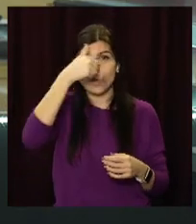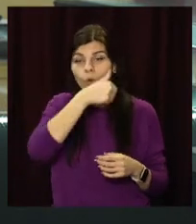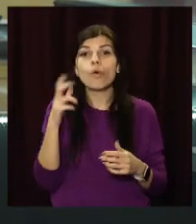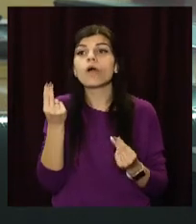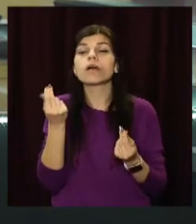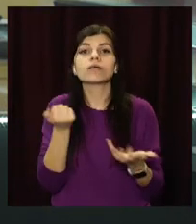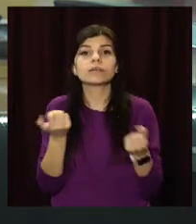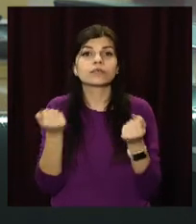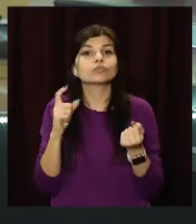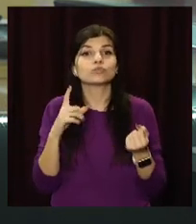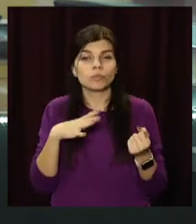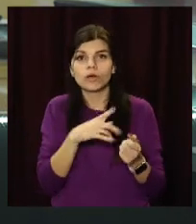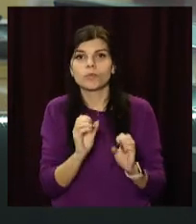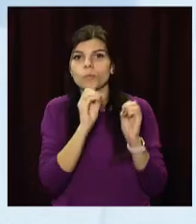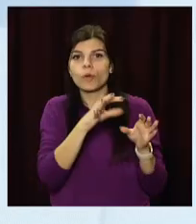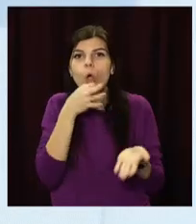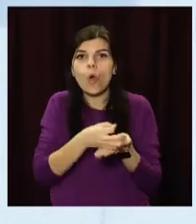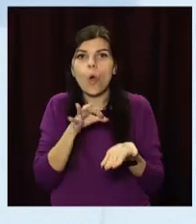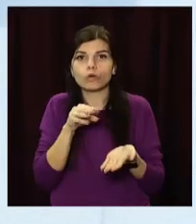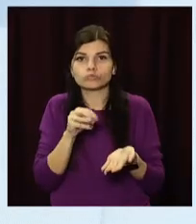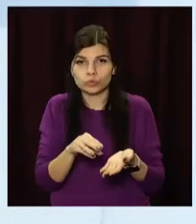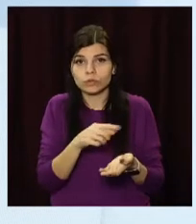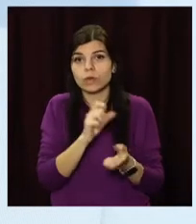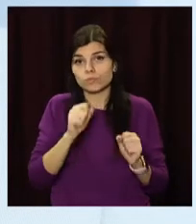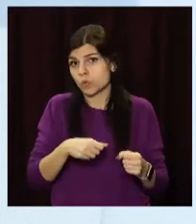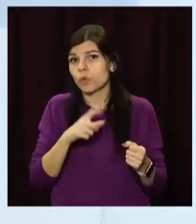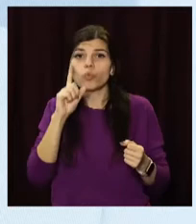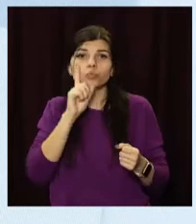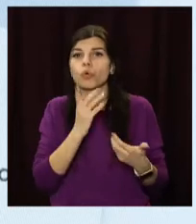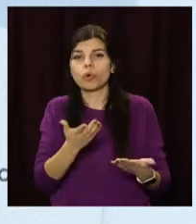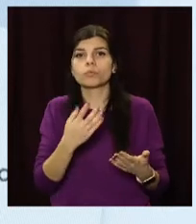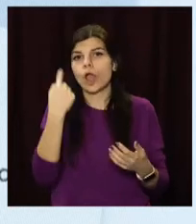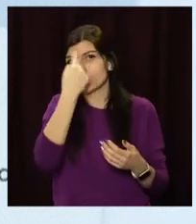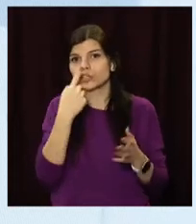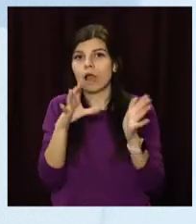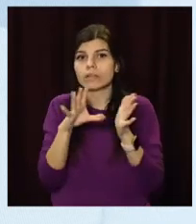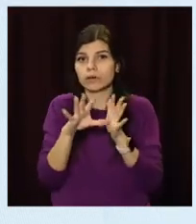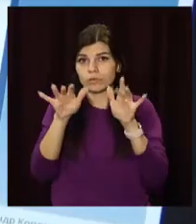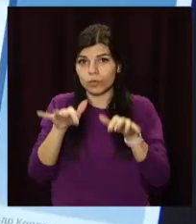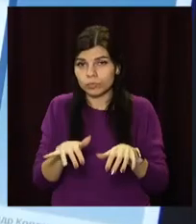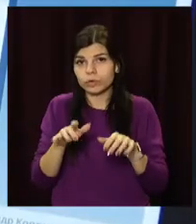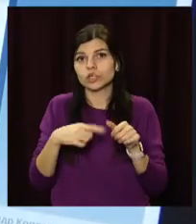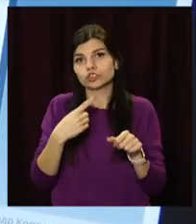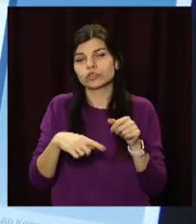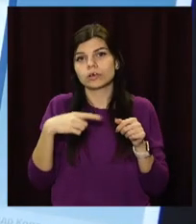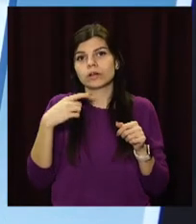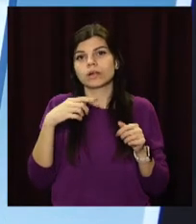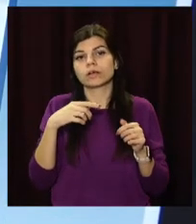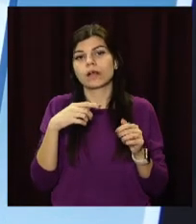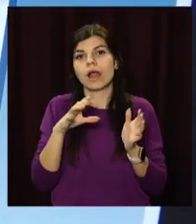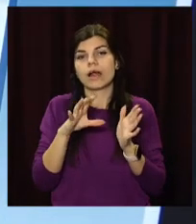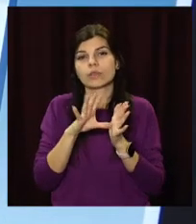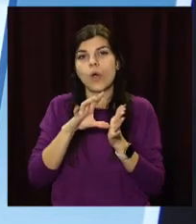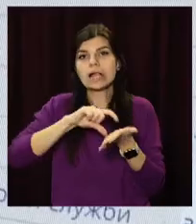році. Подати звітність платники податків можуть у зручний для себе спосіб – особисто, електронною поштою або через персональний електронний